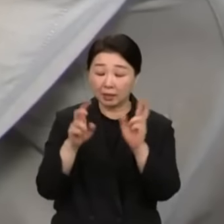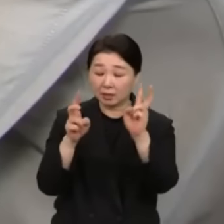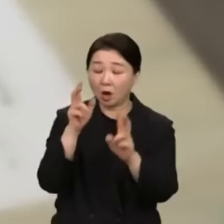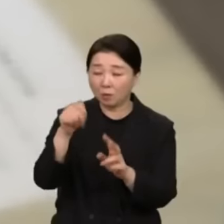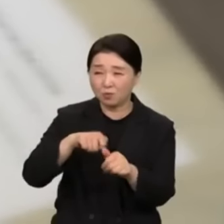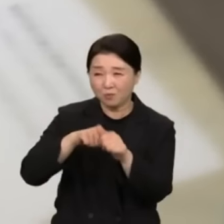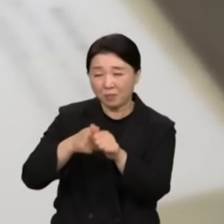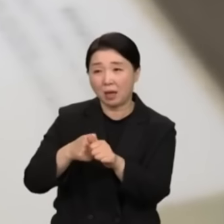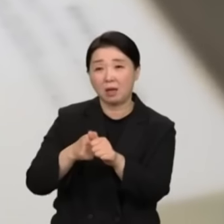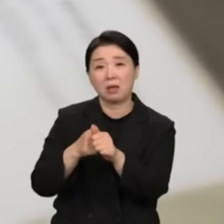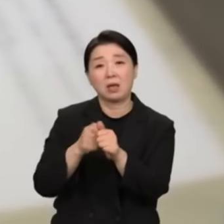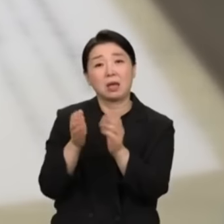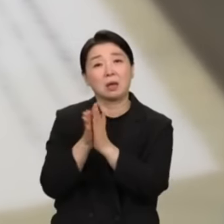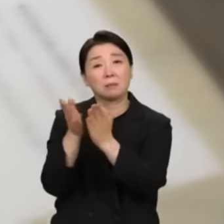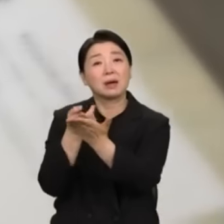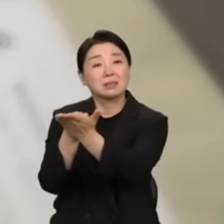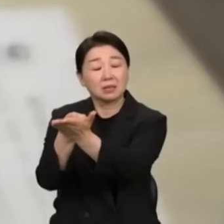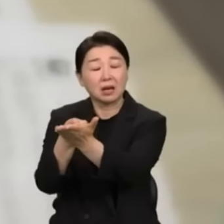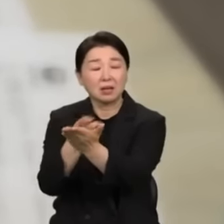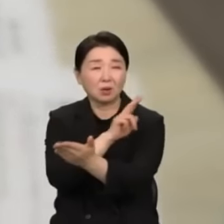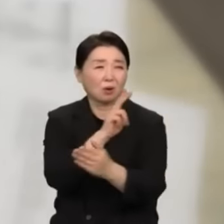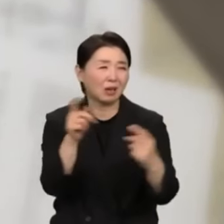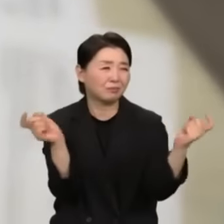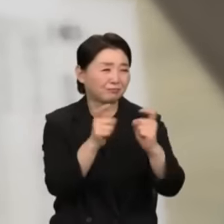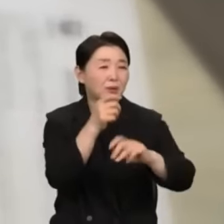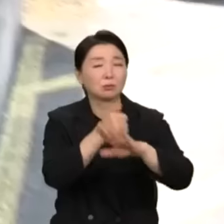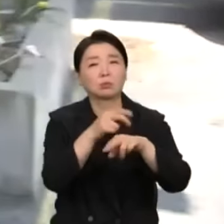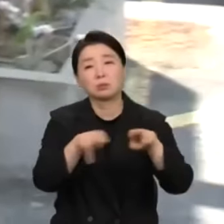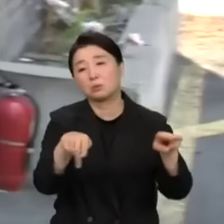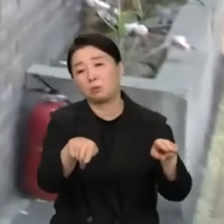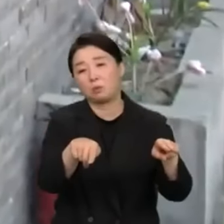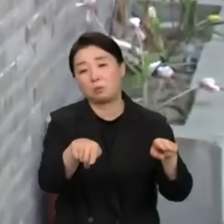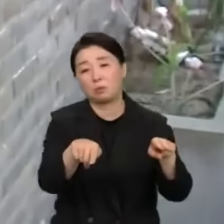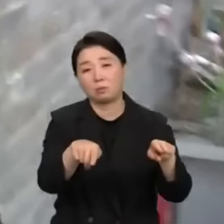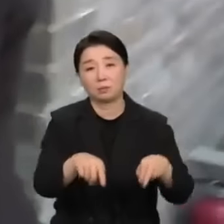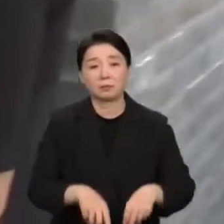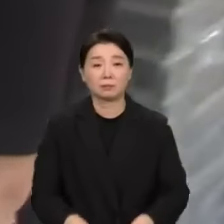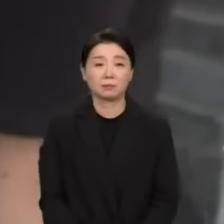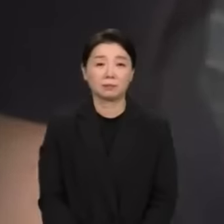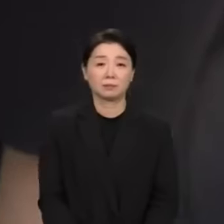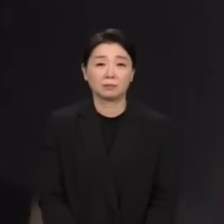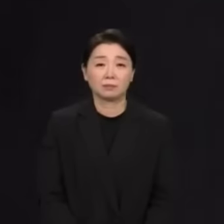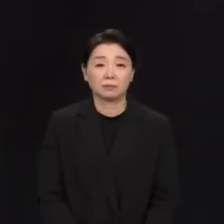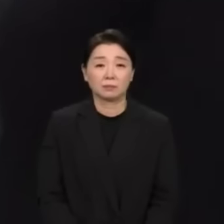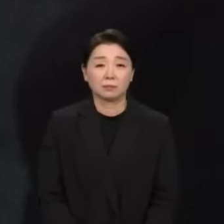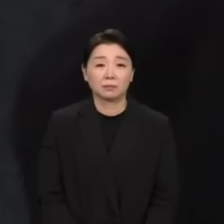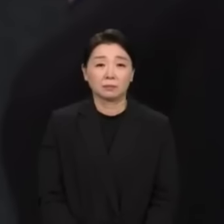법안이 발의됐지만 여야 정쟁 탓에 폐기됐습니다. JTBC 조보경입니다.